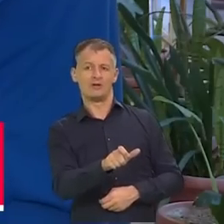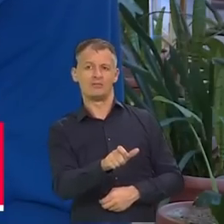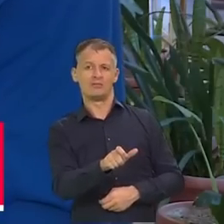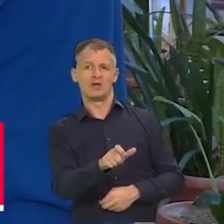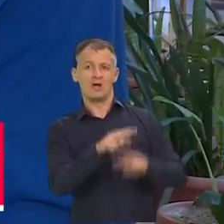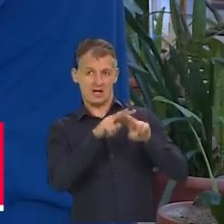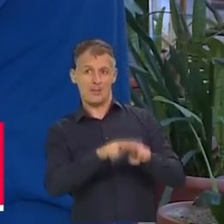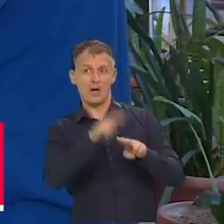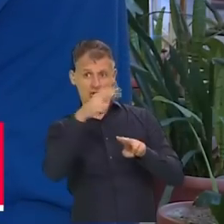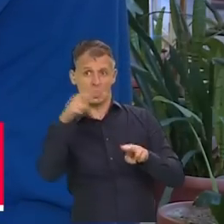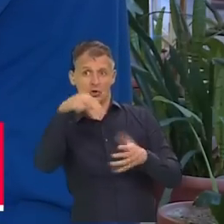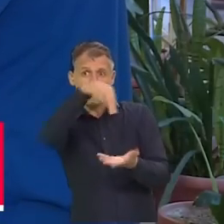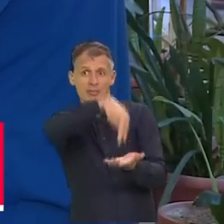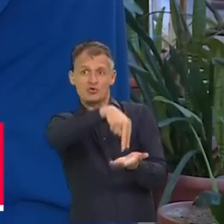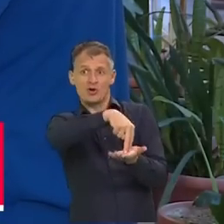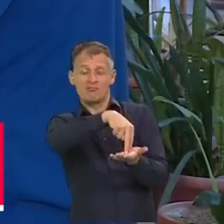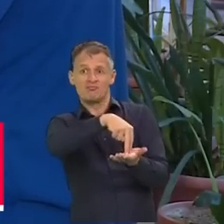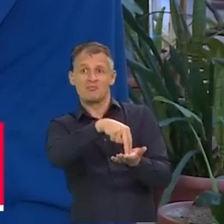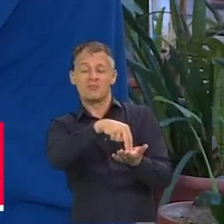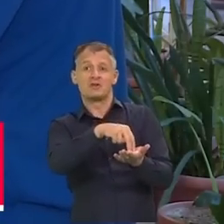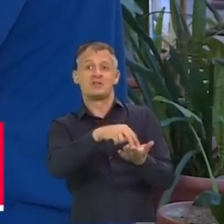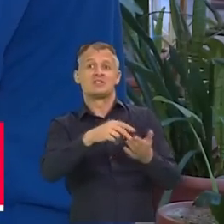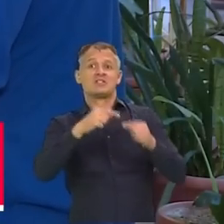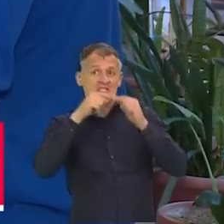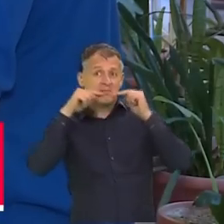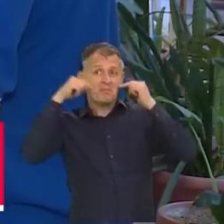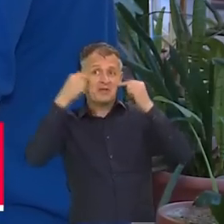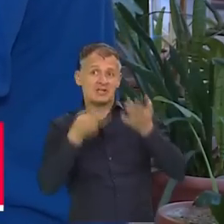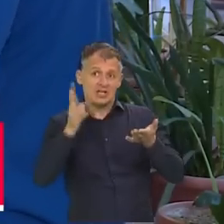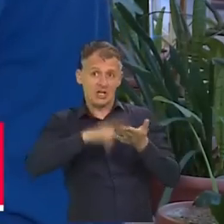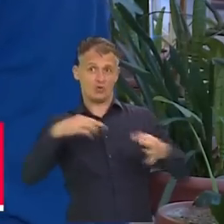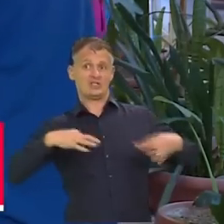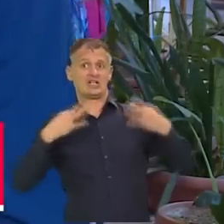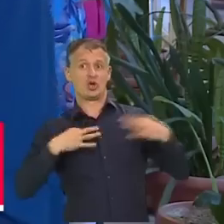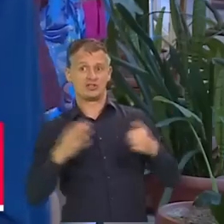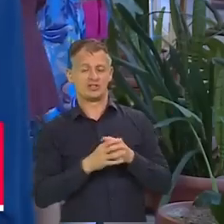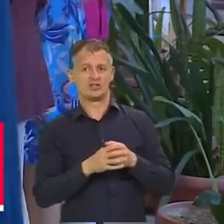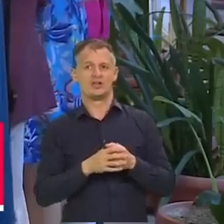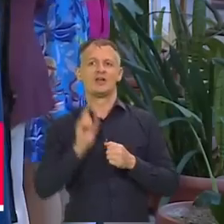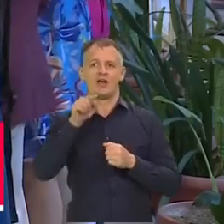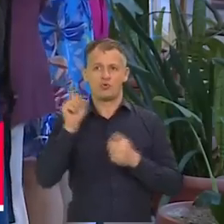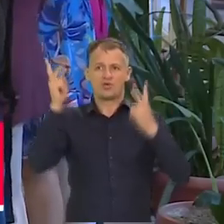în picioare, sănătos și zâmbind din nou, își dau seama de